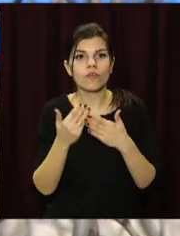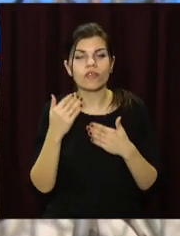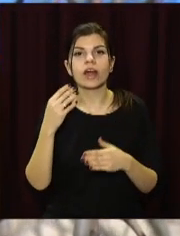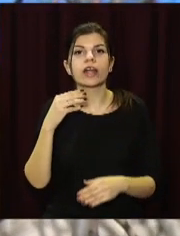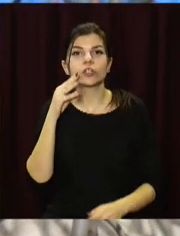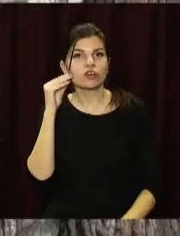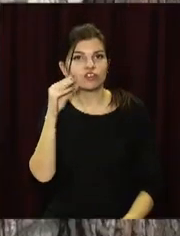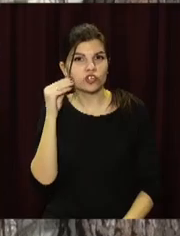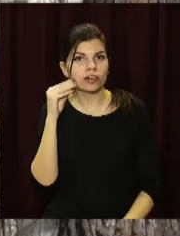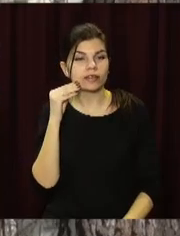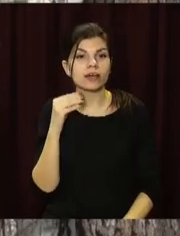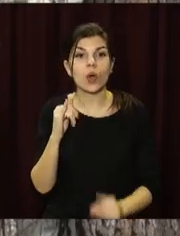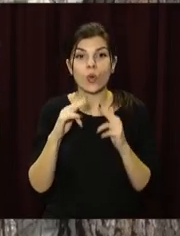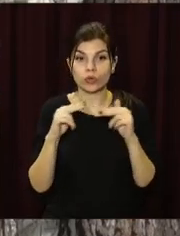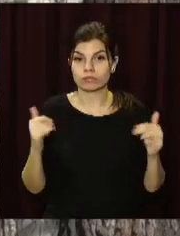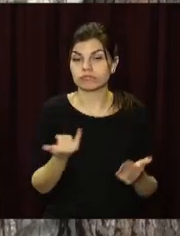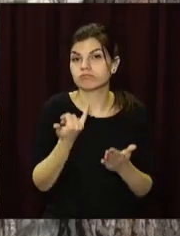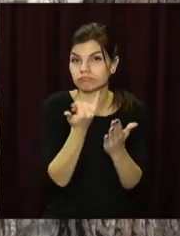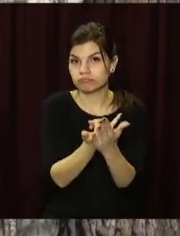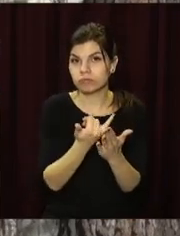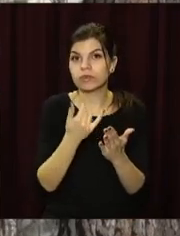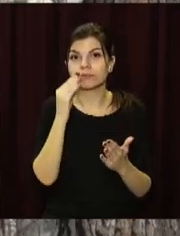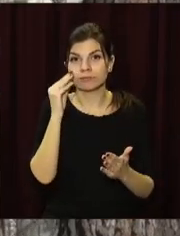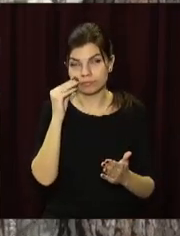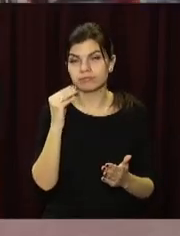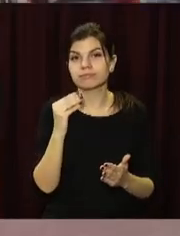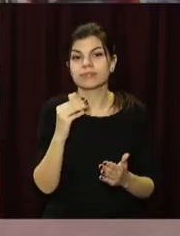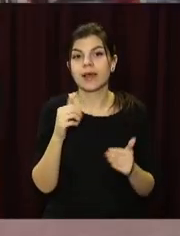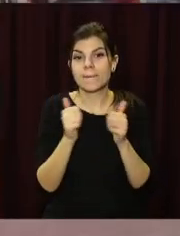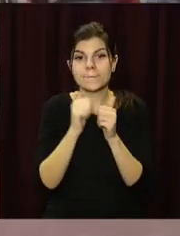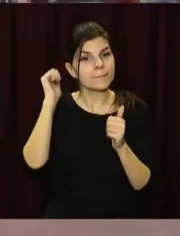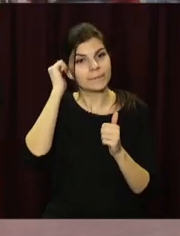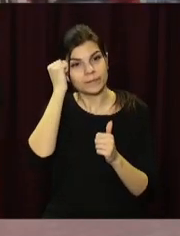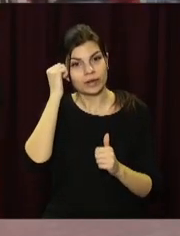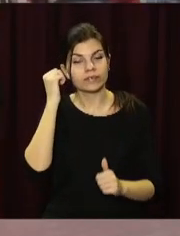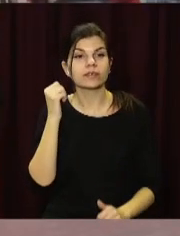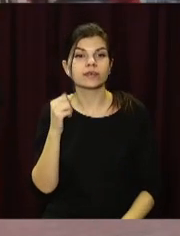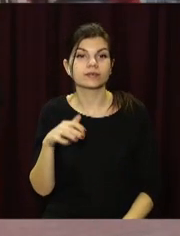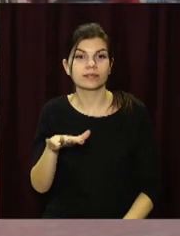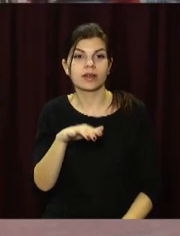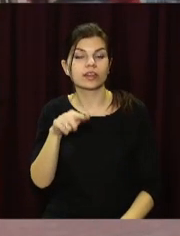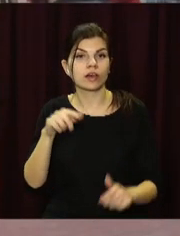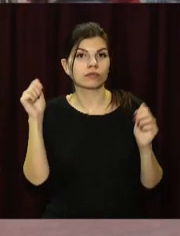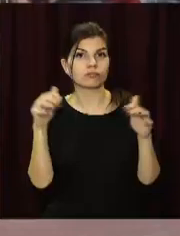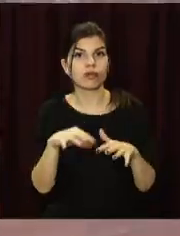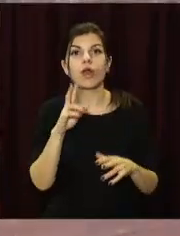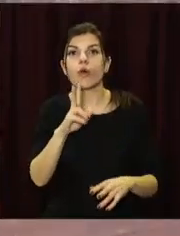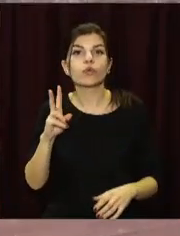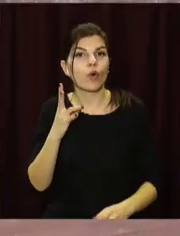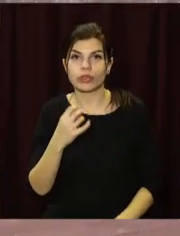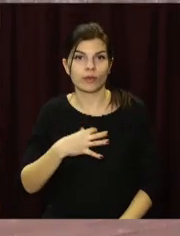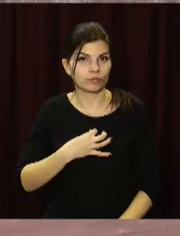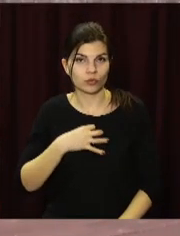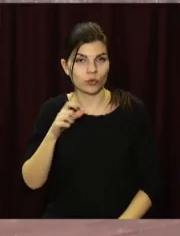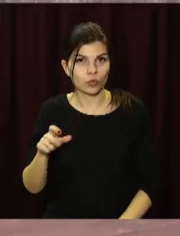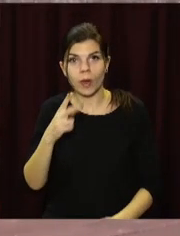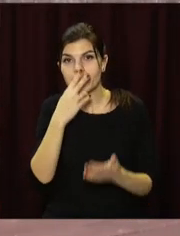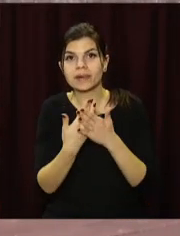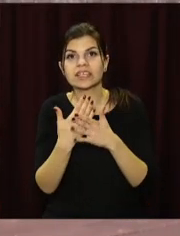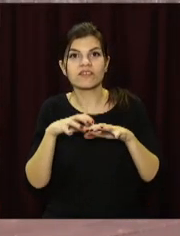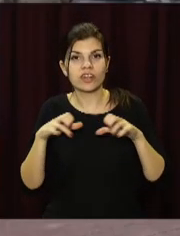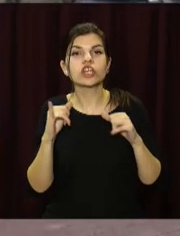Тараса Шевченка. У Дніпрі вшанували видатного кобзаря традиційно біля пам'ятника Шевченка. Там зібралися небайдужі дніпряни, представники